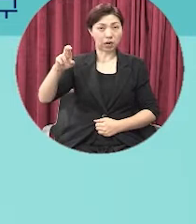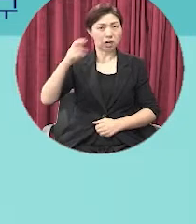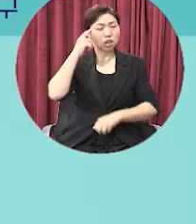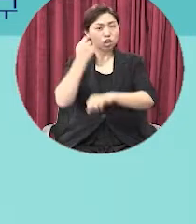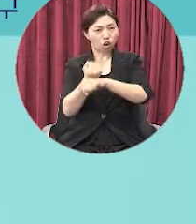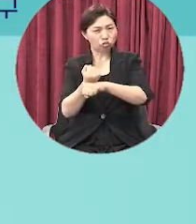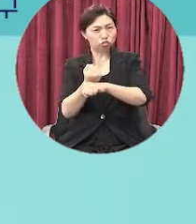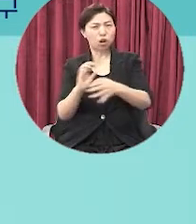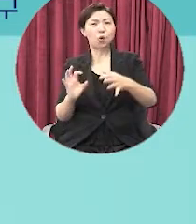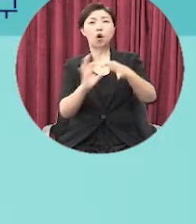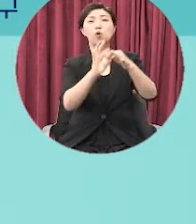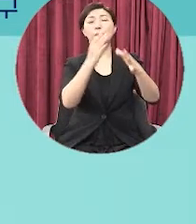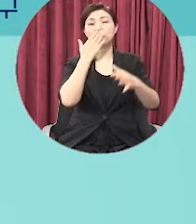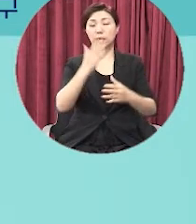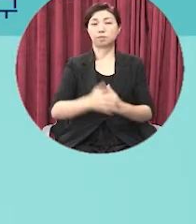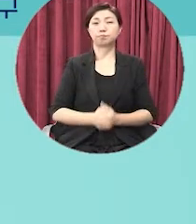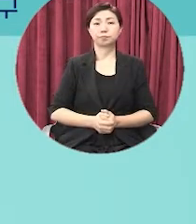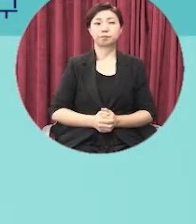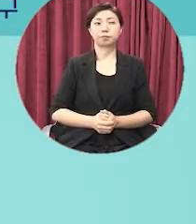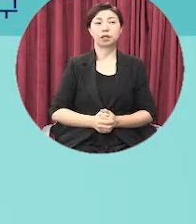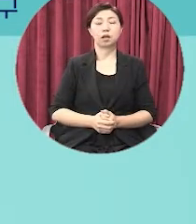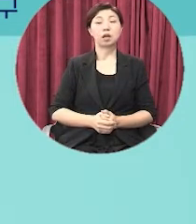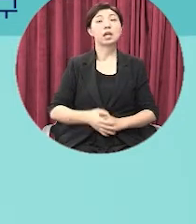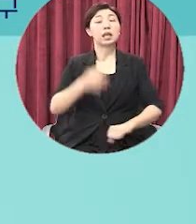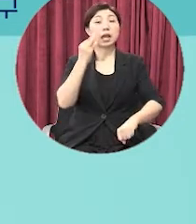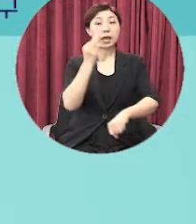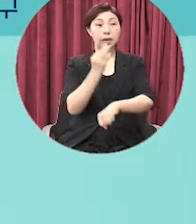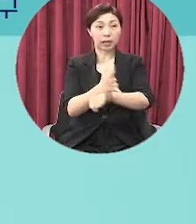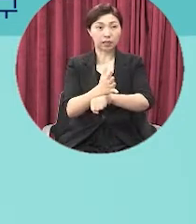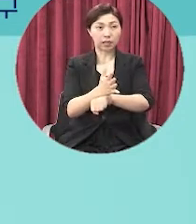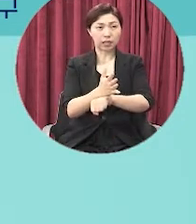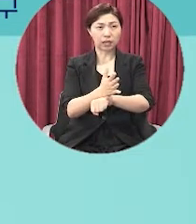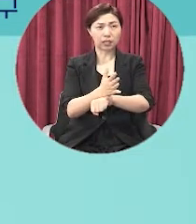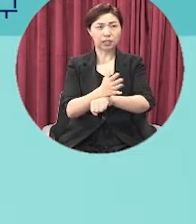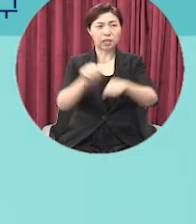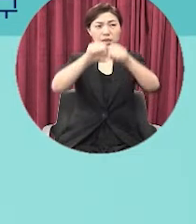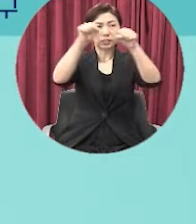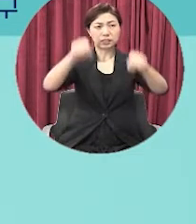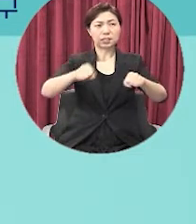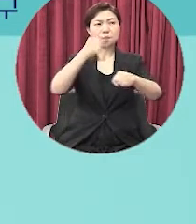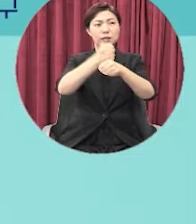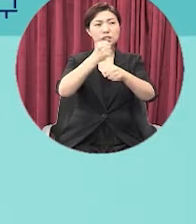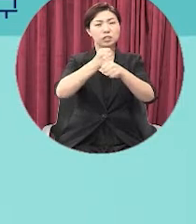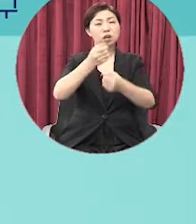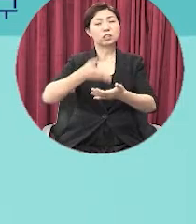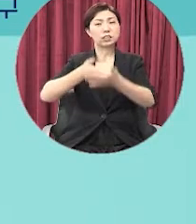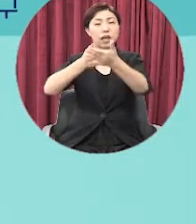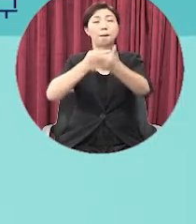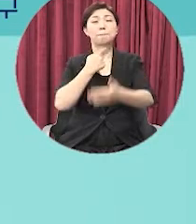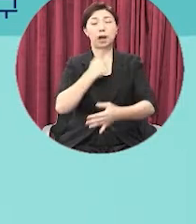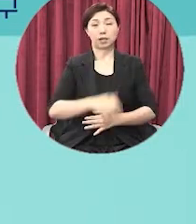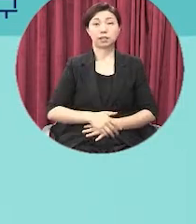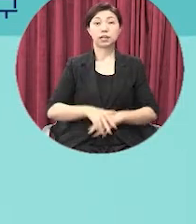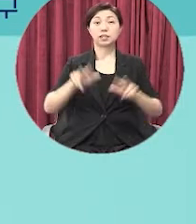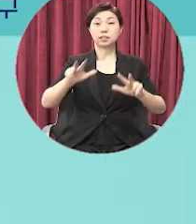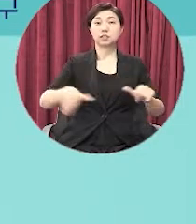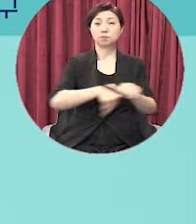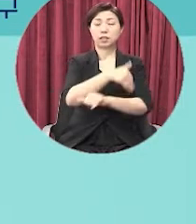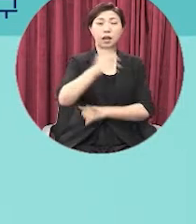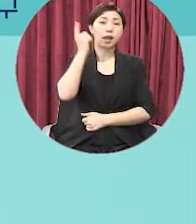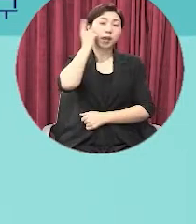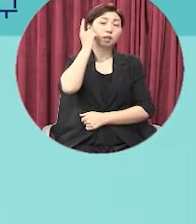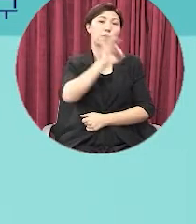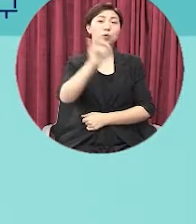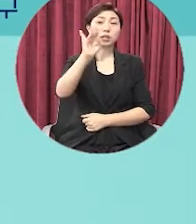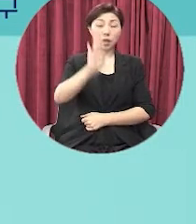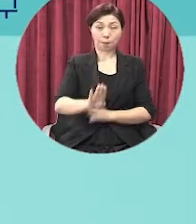겠습니까 그래서 이제 아주 간단한 프로토타입을 1 아 만들고 지 않을 했구요 현재는 아 그 에 그냥